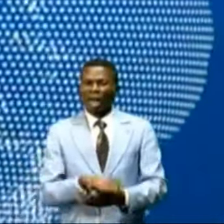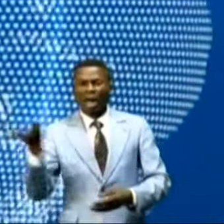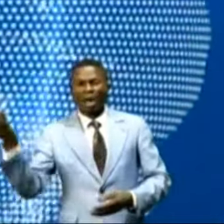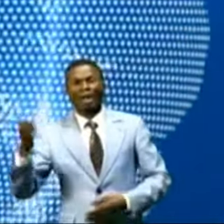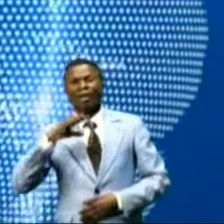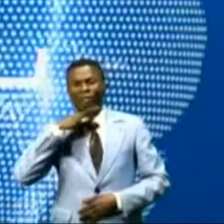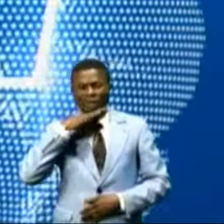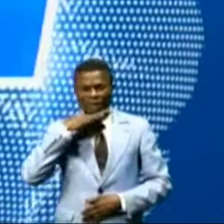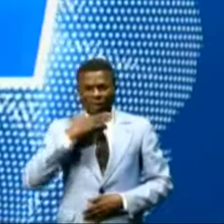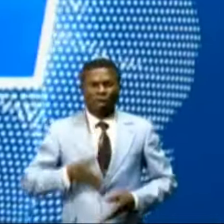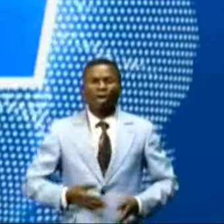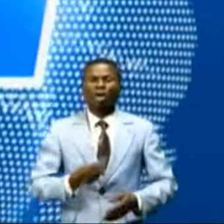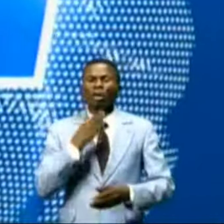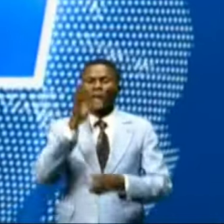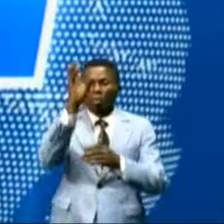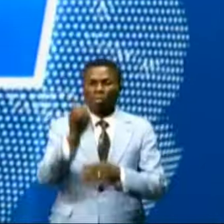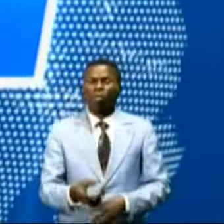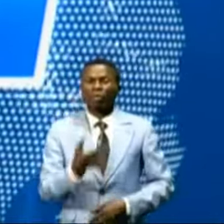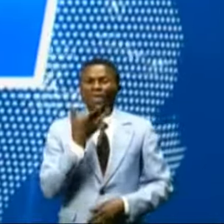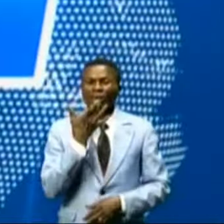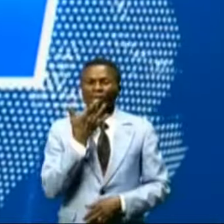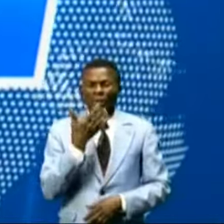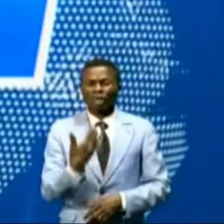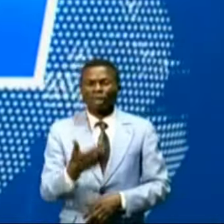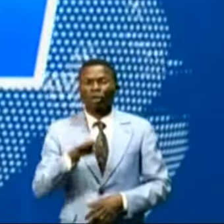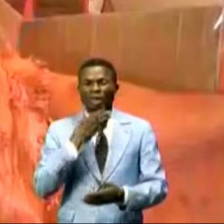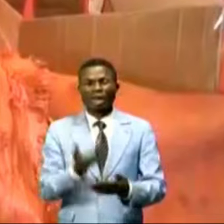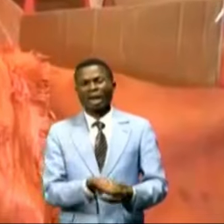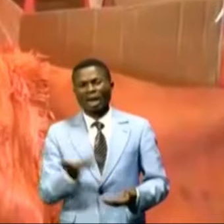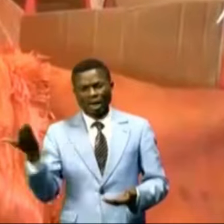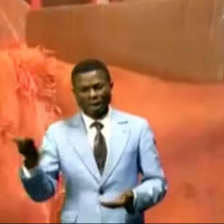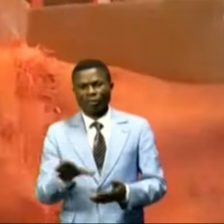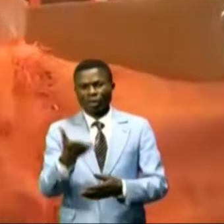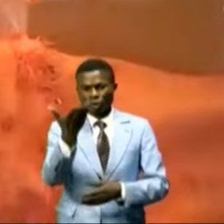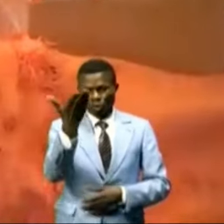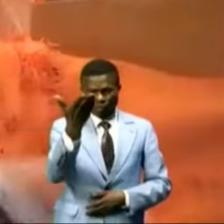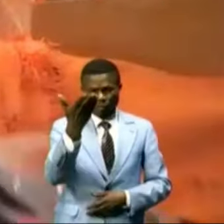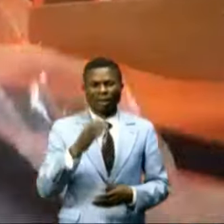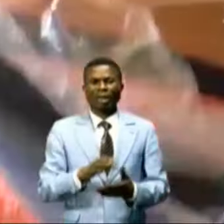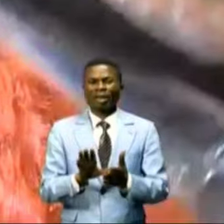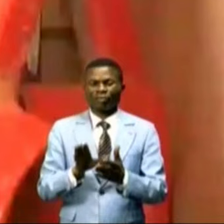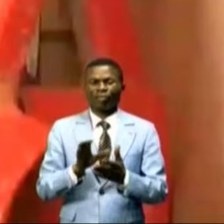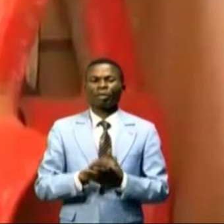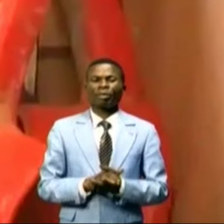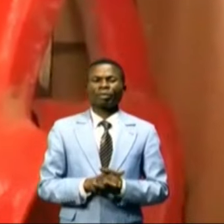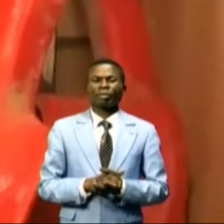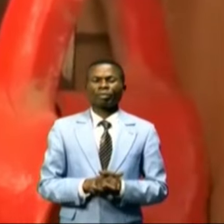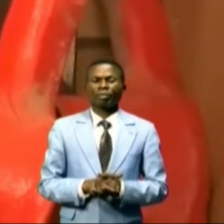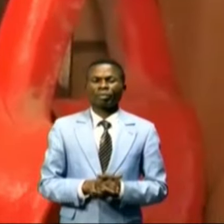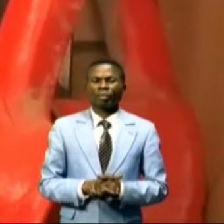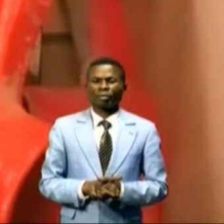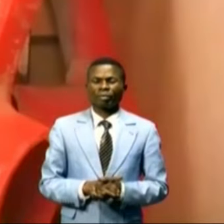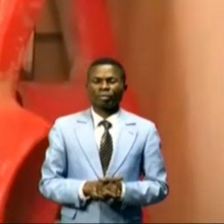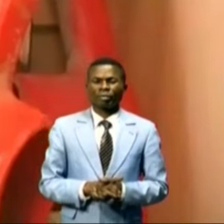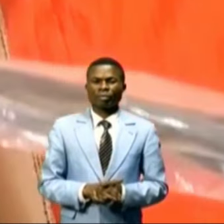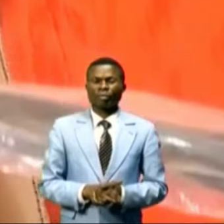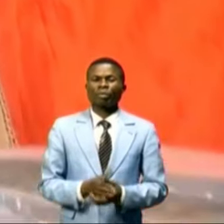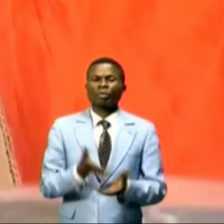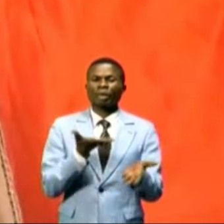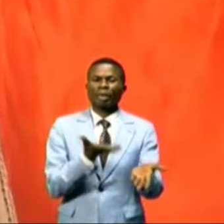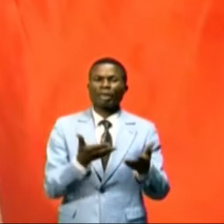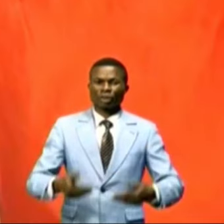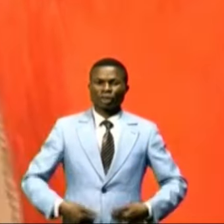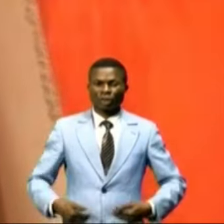déchets, bouteilles en plastique et autres. Ricardo Bambeka pour les reportages. Ce matériel oratoire servira aux jeunes de